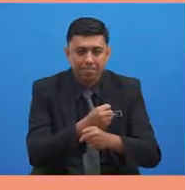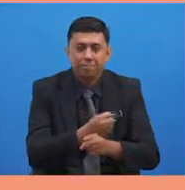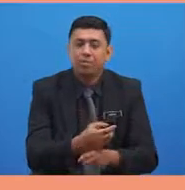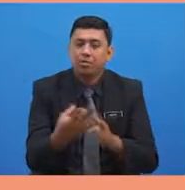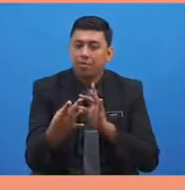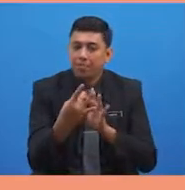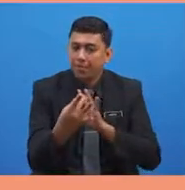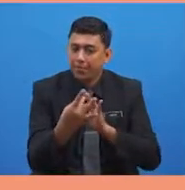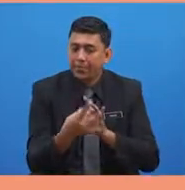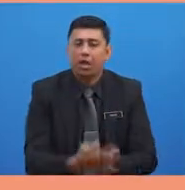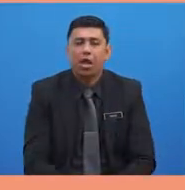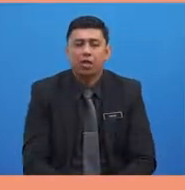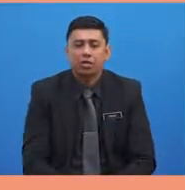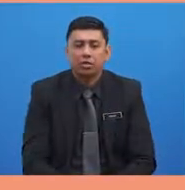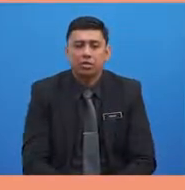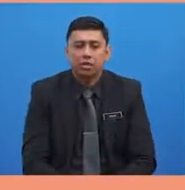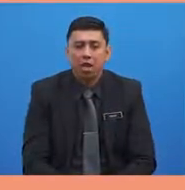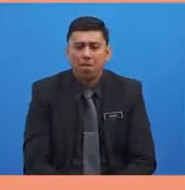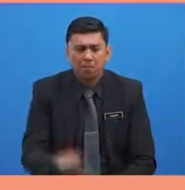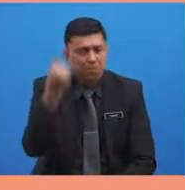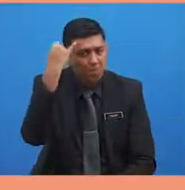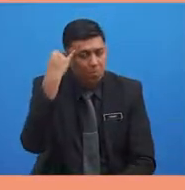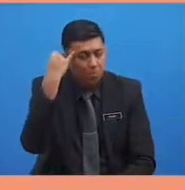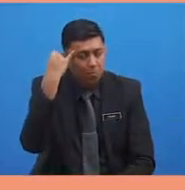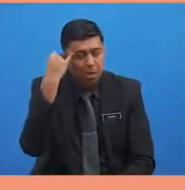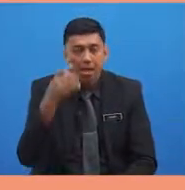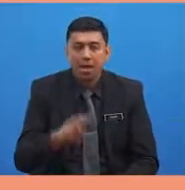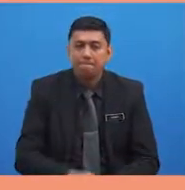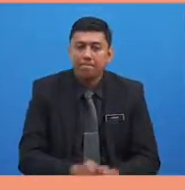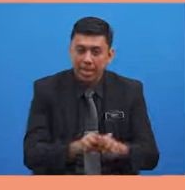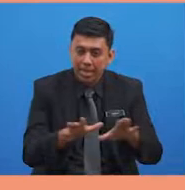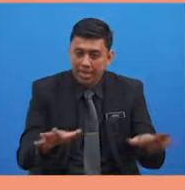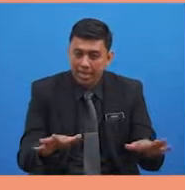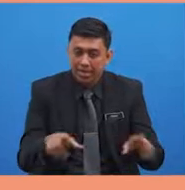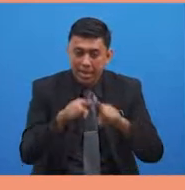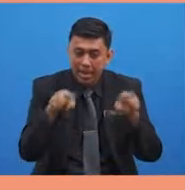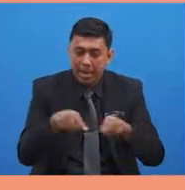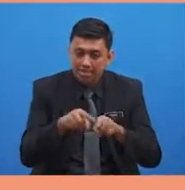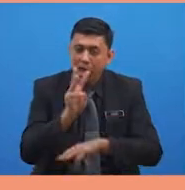respon berinformasi semasa melayari laman web.